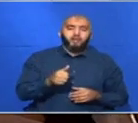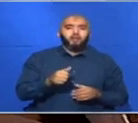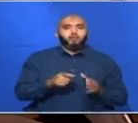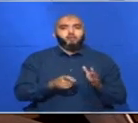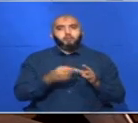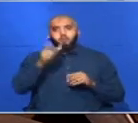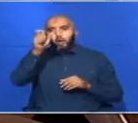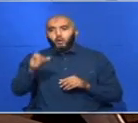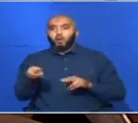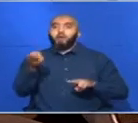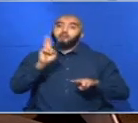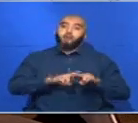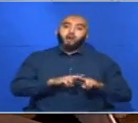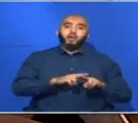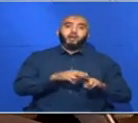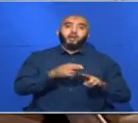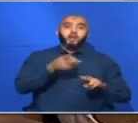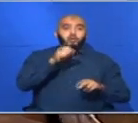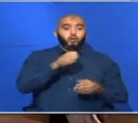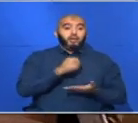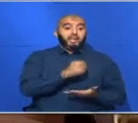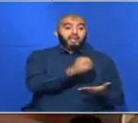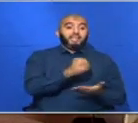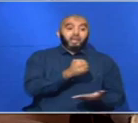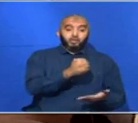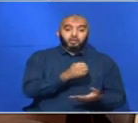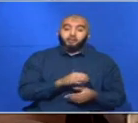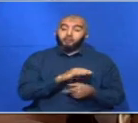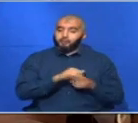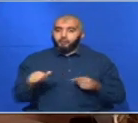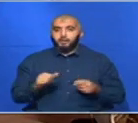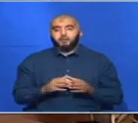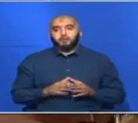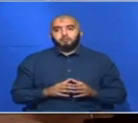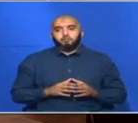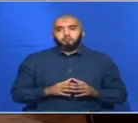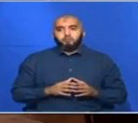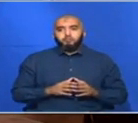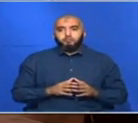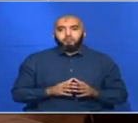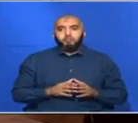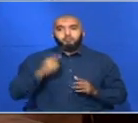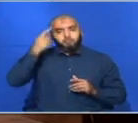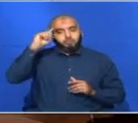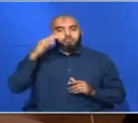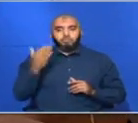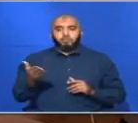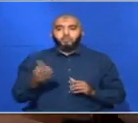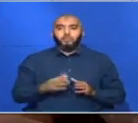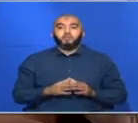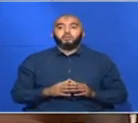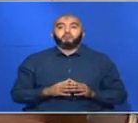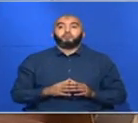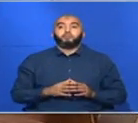لا تتكون تلكم الثروه التي قد تكون قد تكون فيها مضره للمجتمع ولذلك نقول من حقي